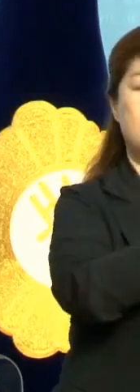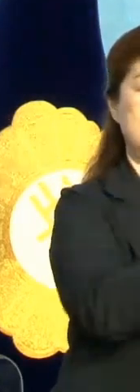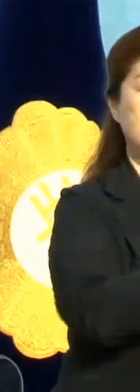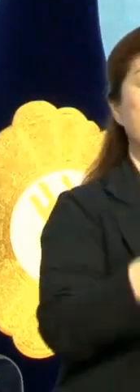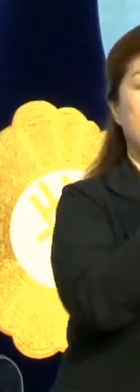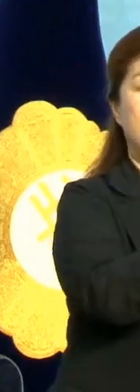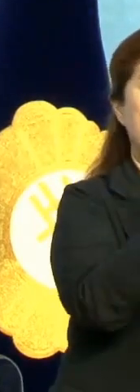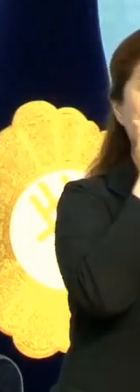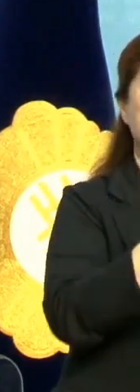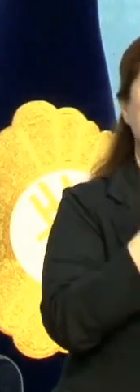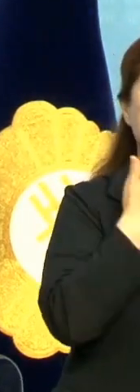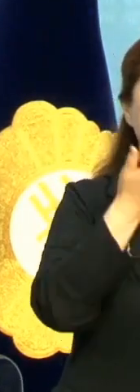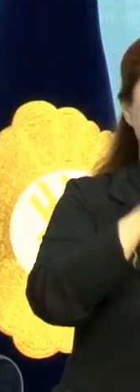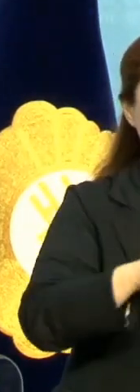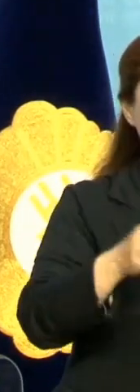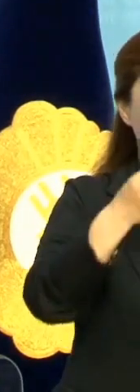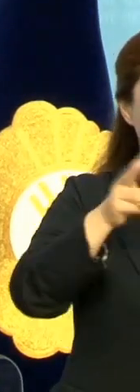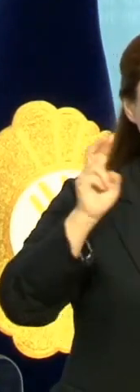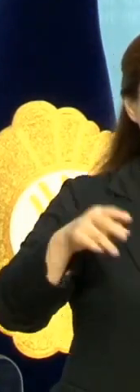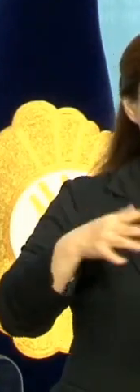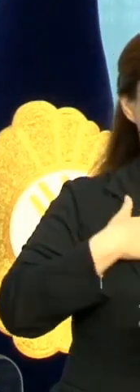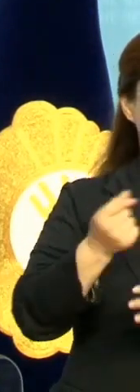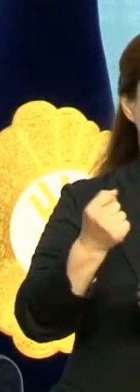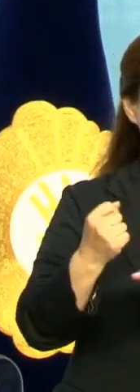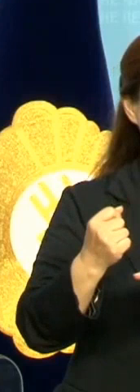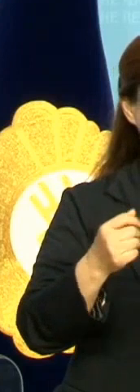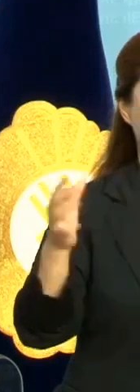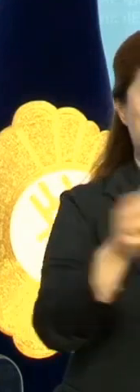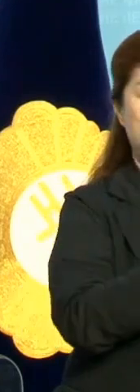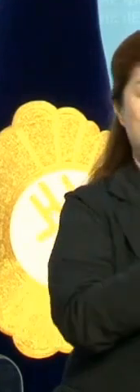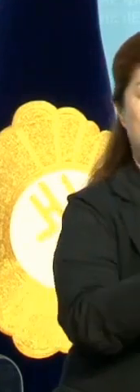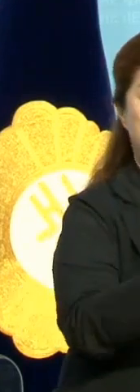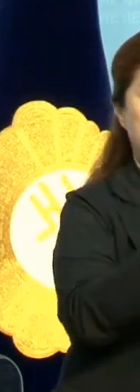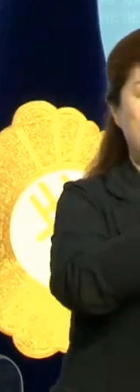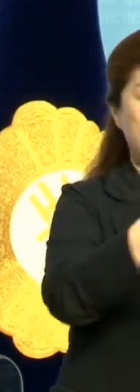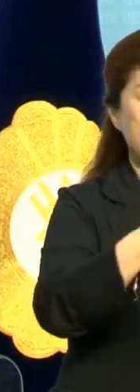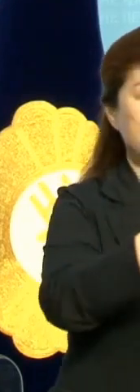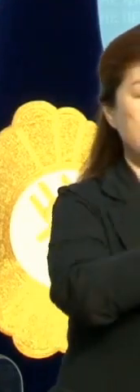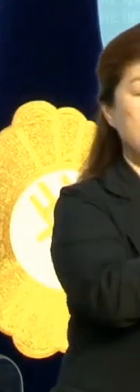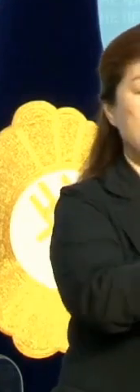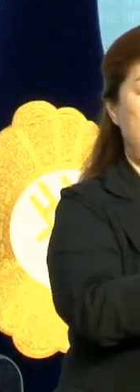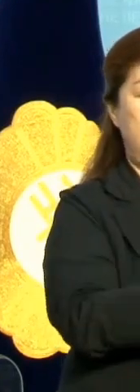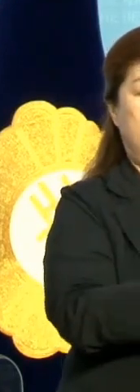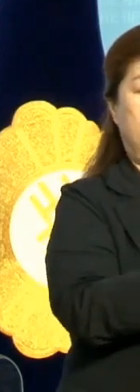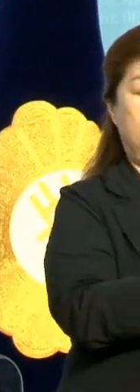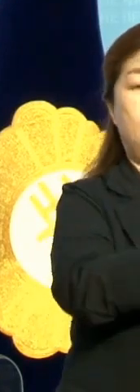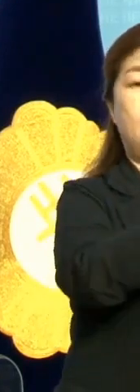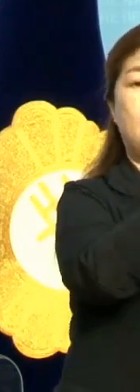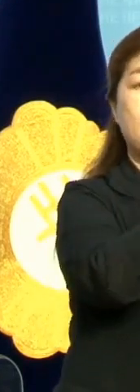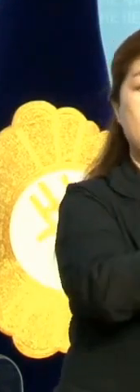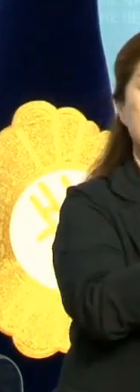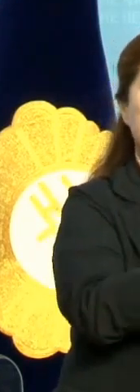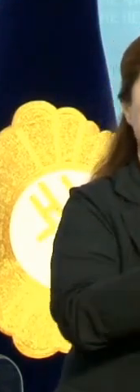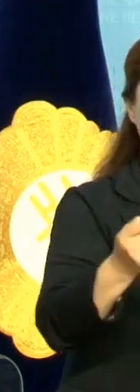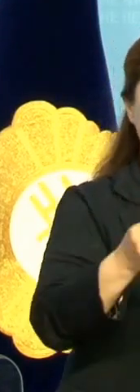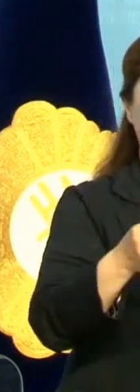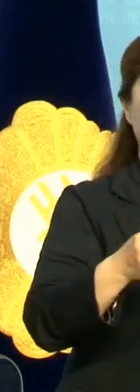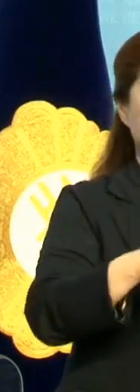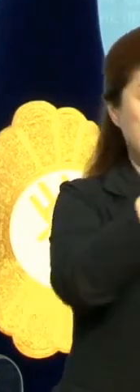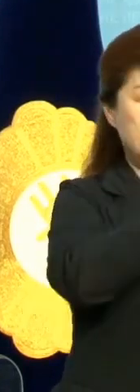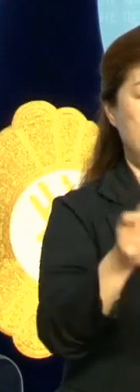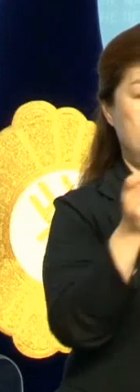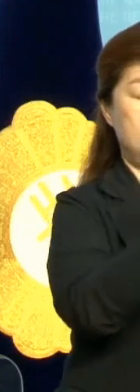불구하고 삼성 측이 고의적으로 합병 이후 삼성물산의 주가를 부양하기 위해 마치 에피스의 나스닥